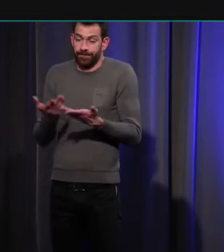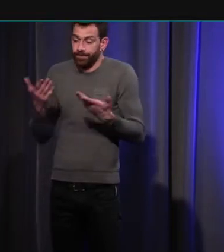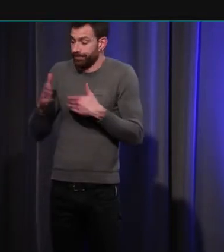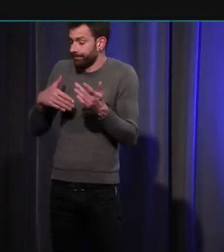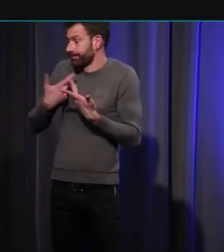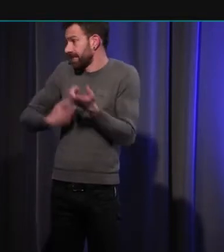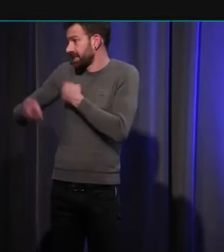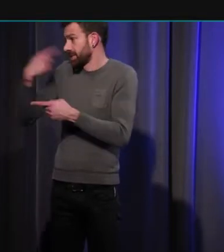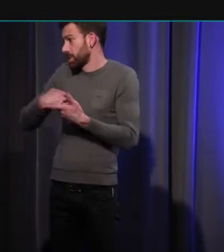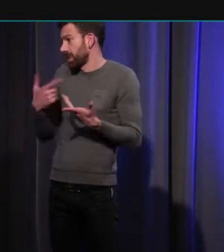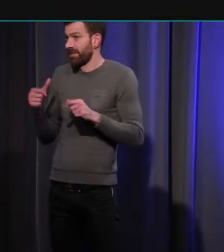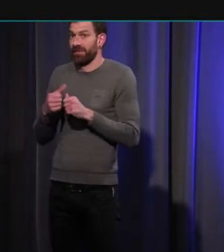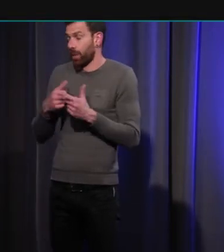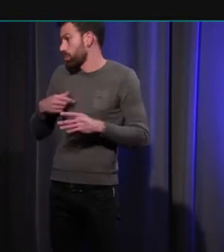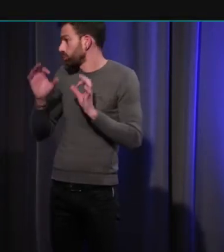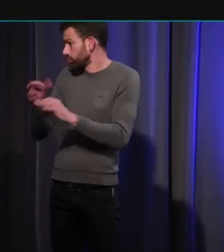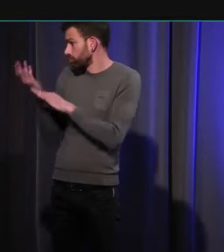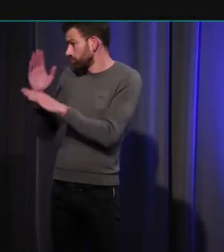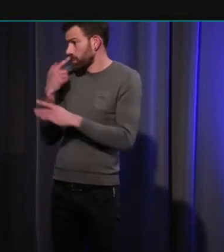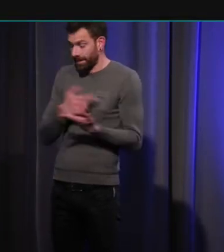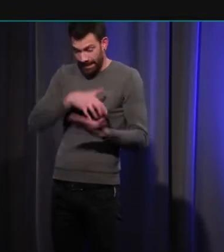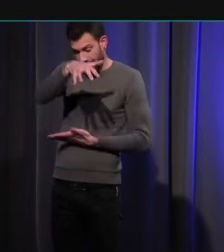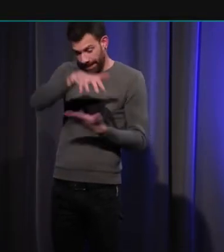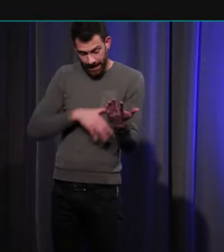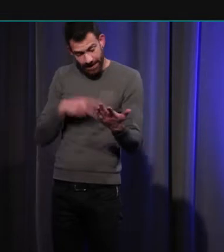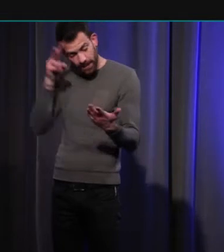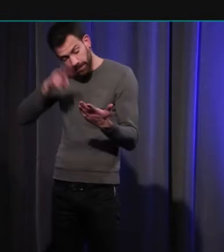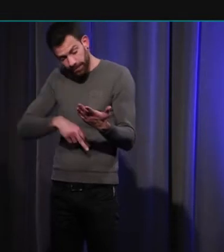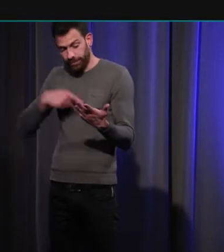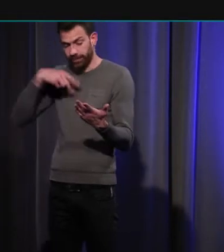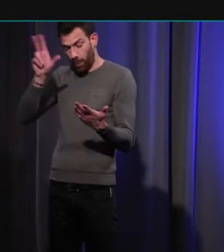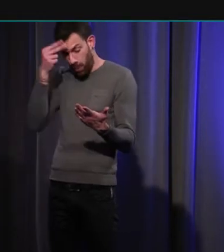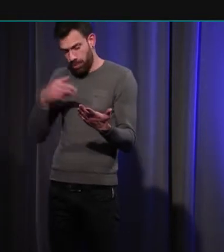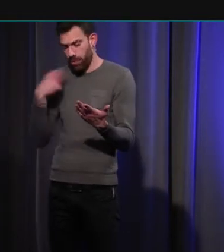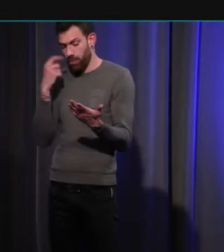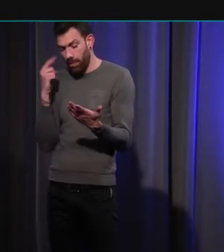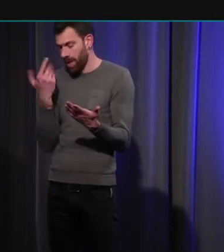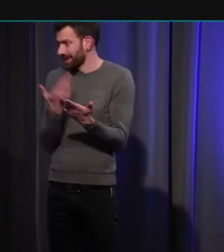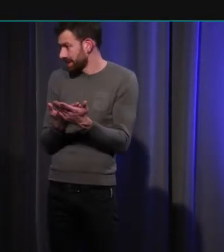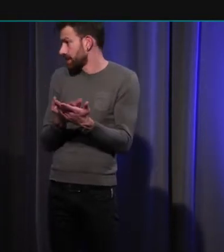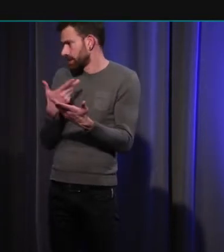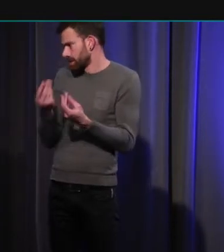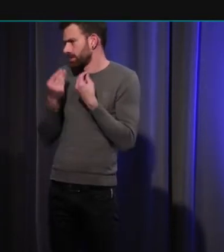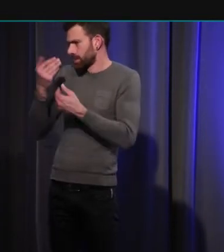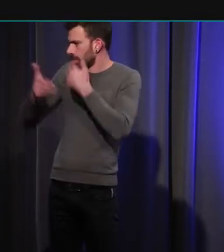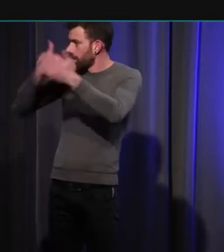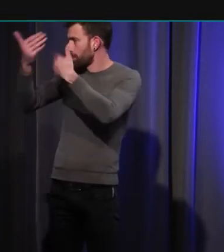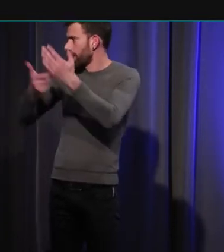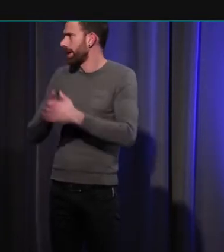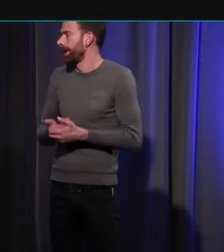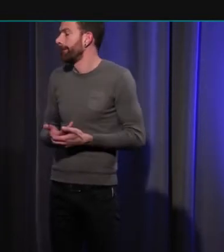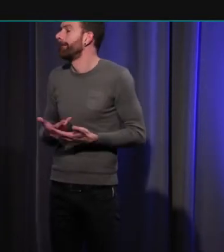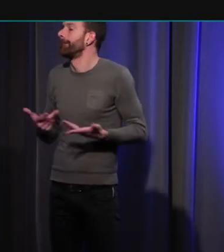c'est ce que je vous ai montré il prend les textes ils essaient de les commenter les c'est de les comprendre et c'est comme ça qu'on progresse malheureusement